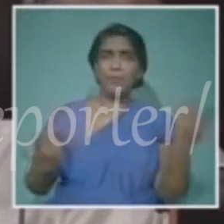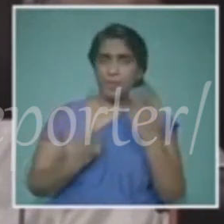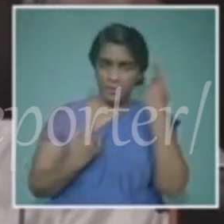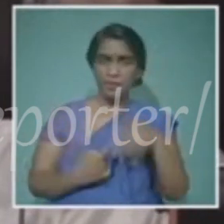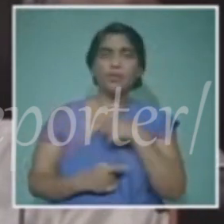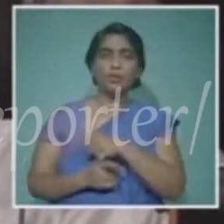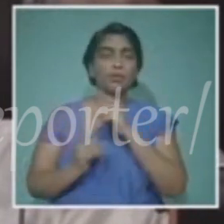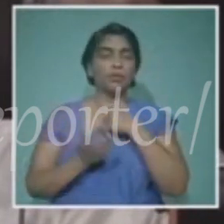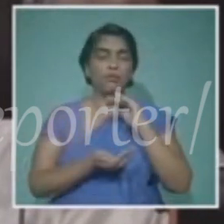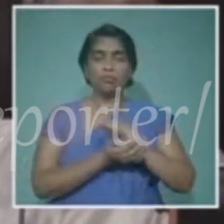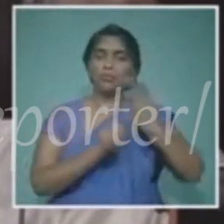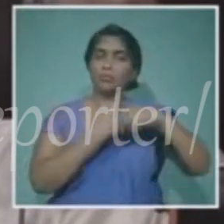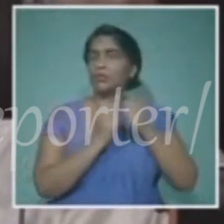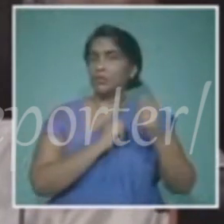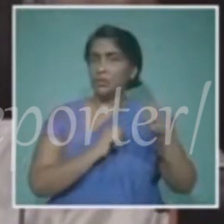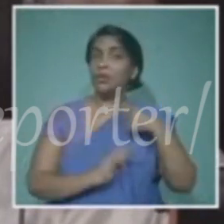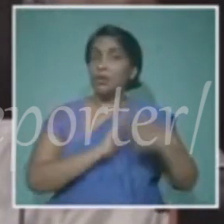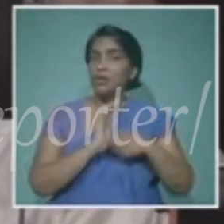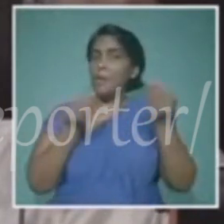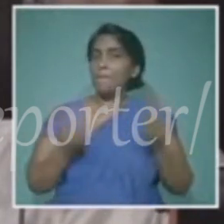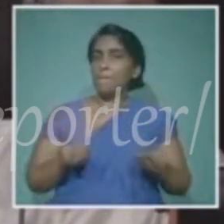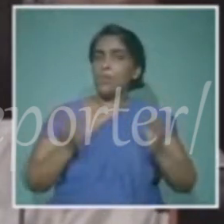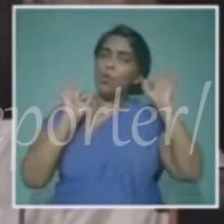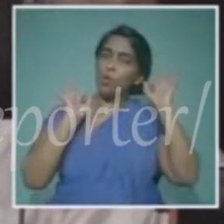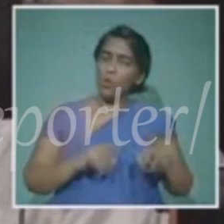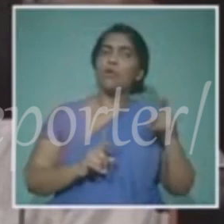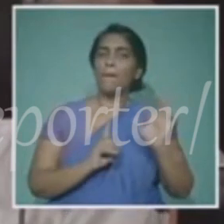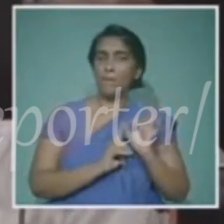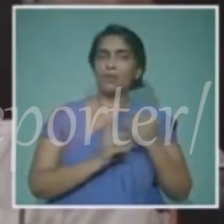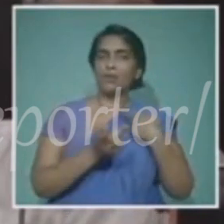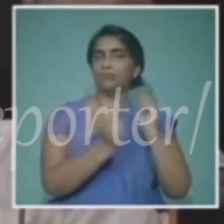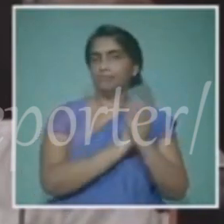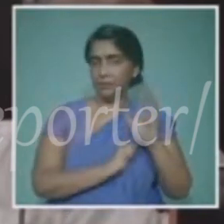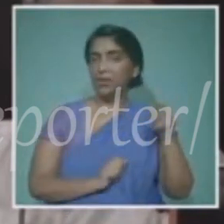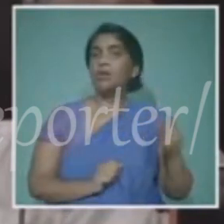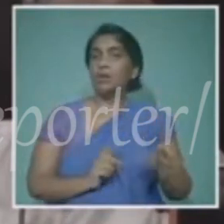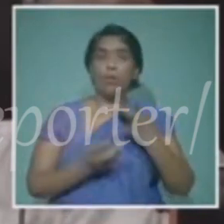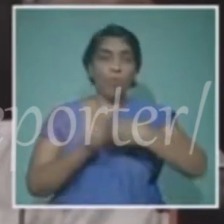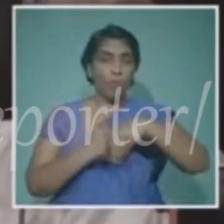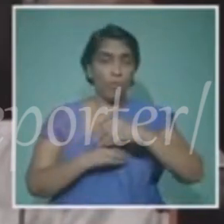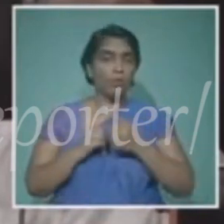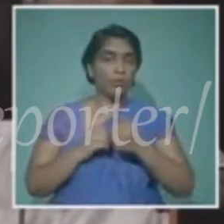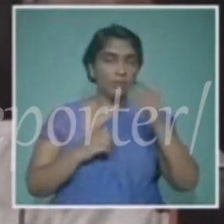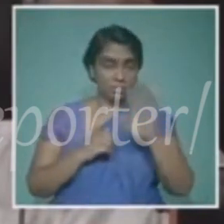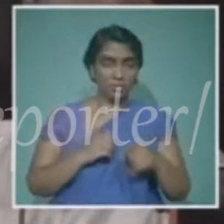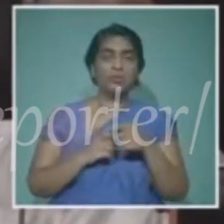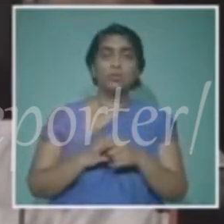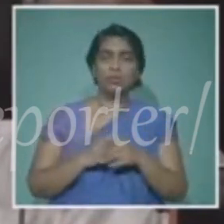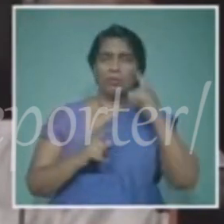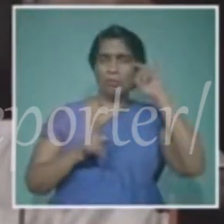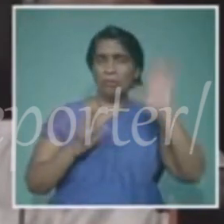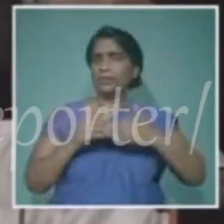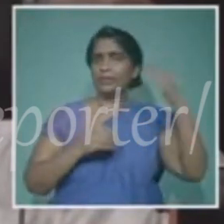මේ ආයතන ප්‍රතිවගත කර රට බරක් නොවන තත්ත්වයට අප ගෙන එනවා. පොහොර සම්බන්ධයෙන් අනුගමනය කරනු